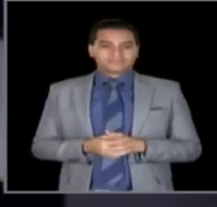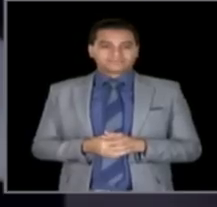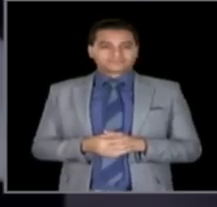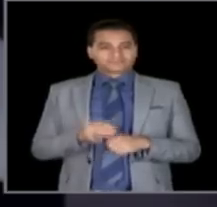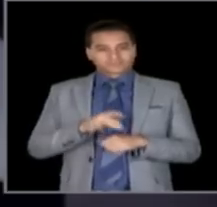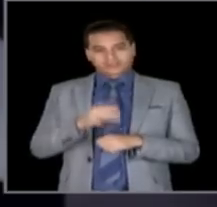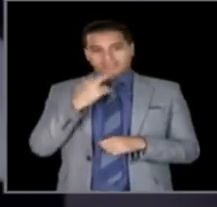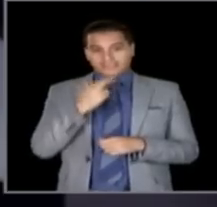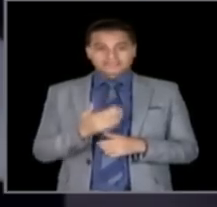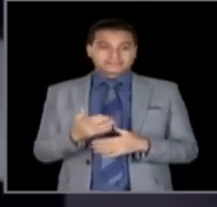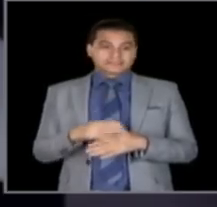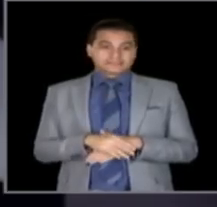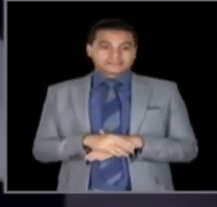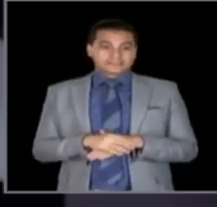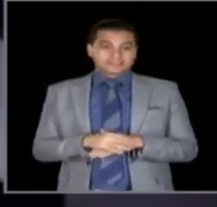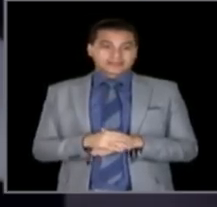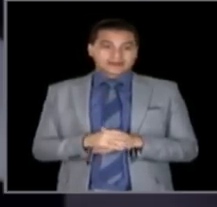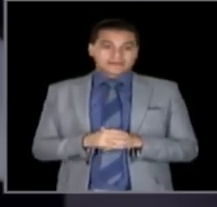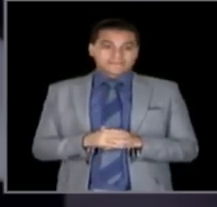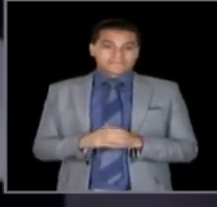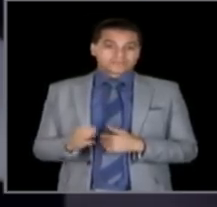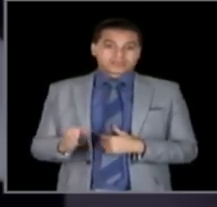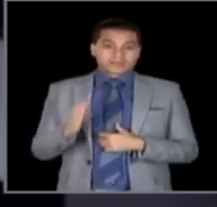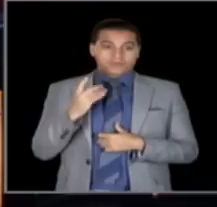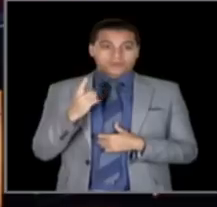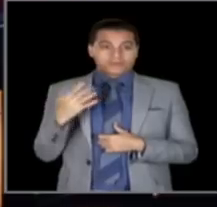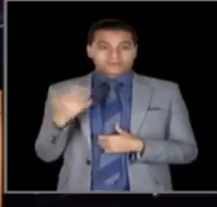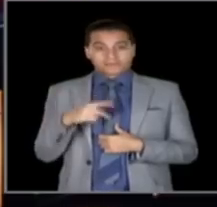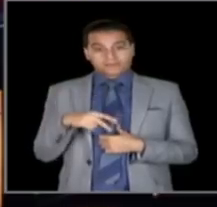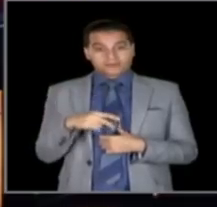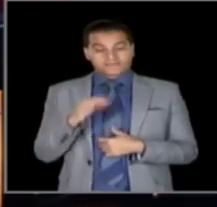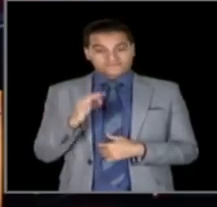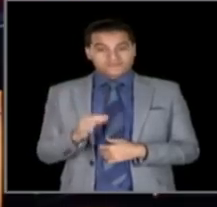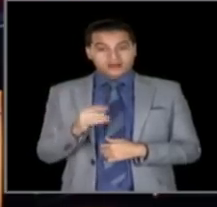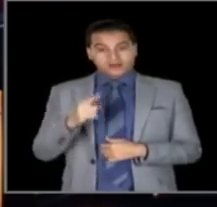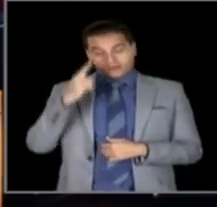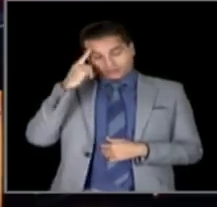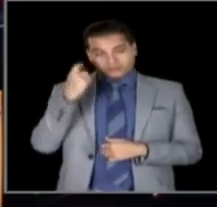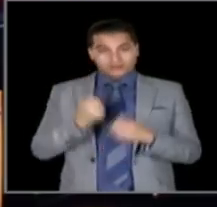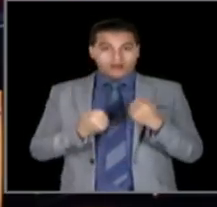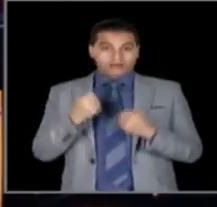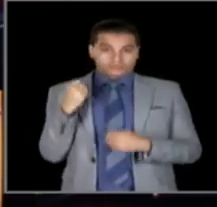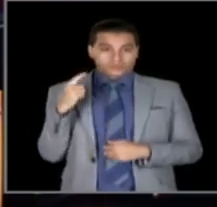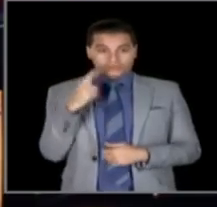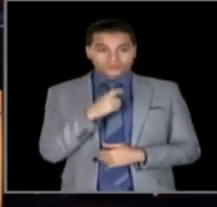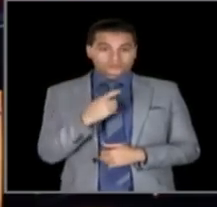هارجة. إجابة واحدة من 8. فعلاً كنت تحت ضغط النهاردة.